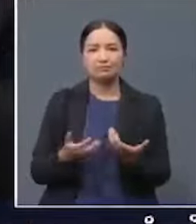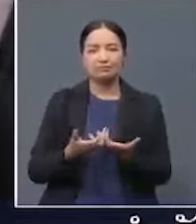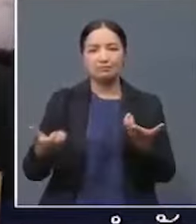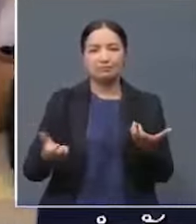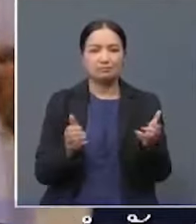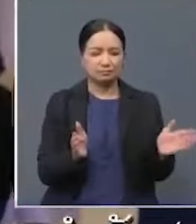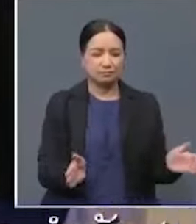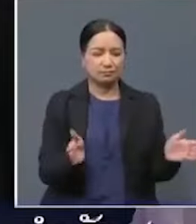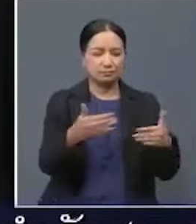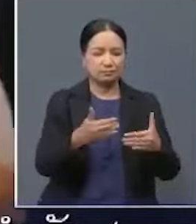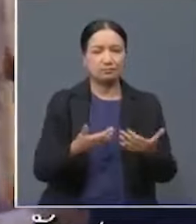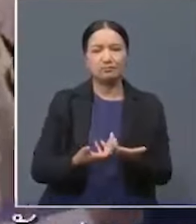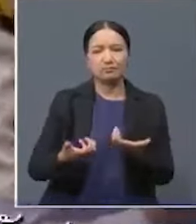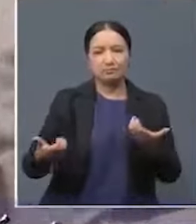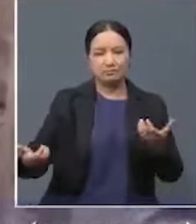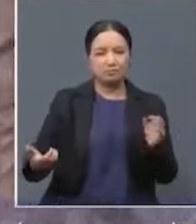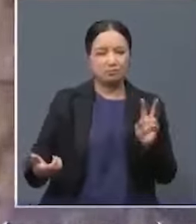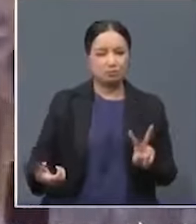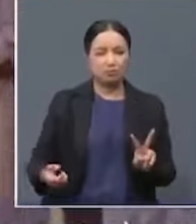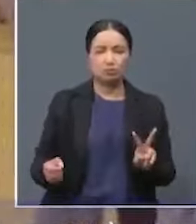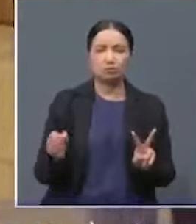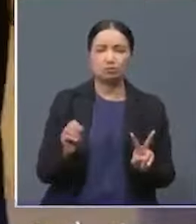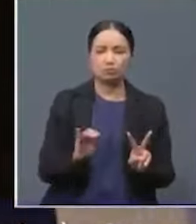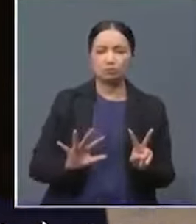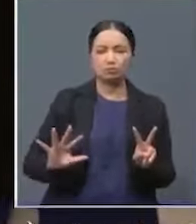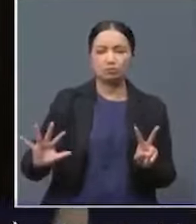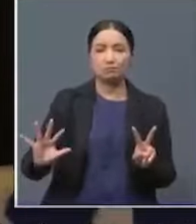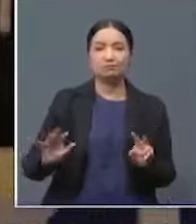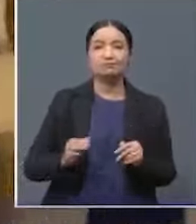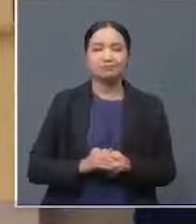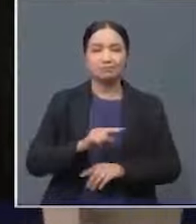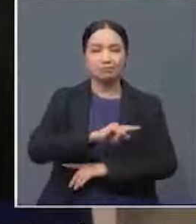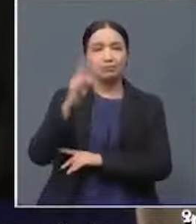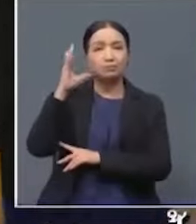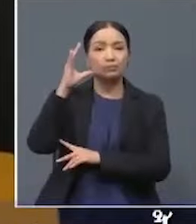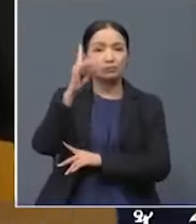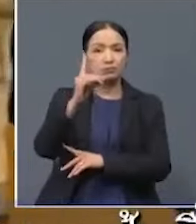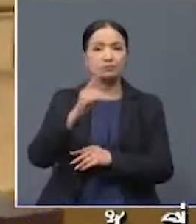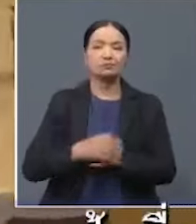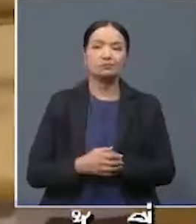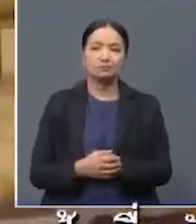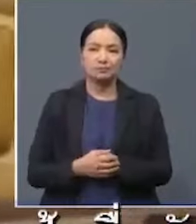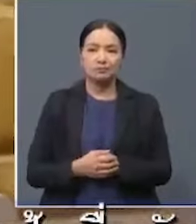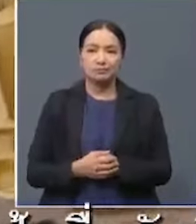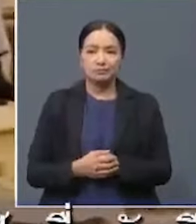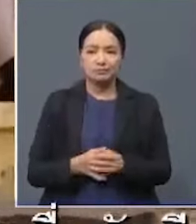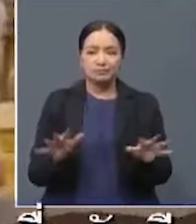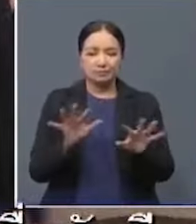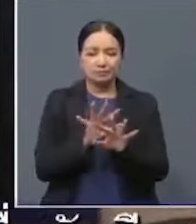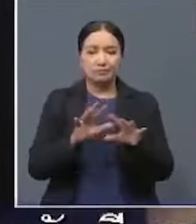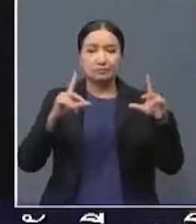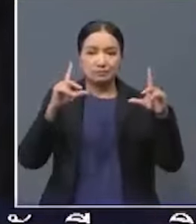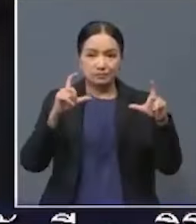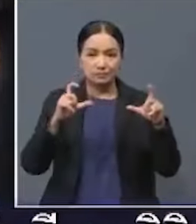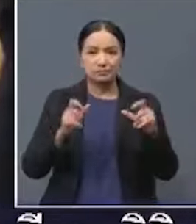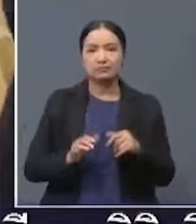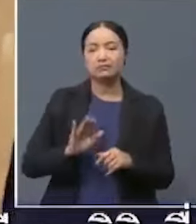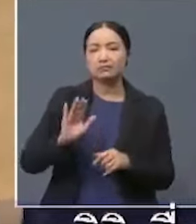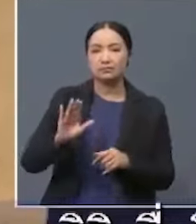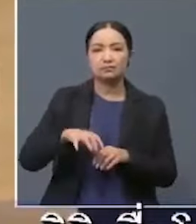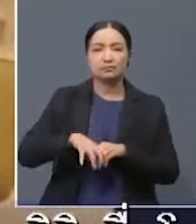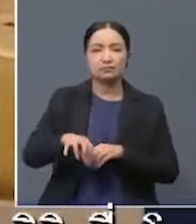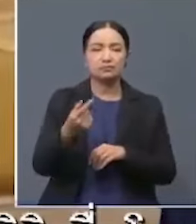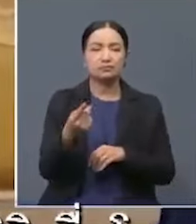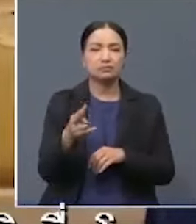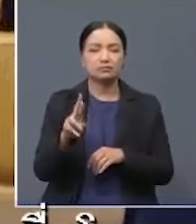เพื่อป้องกันการแพร่ระบาดของโควิดค่ะส่วนในวันพรุ่งนี้ตามกำหนดการแล้วนะคะการถ่ายรูปอย่างเป็นทางการของคณะรัฐมนตรี